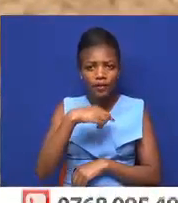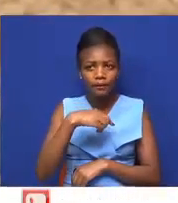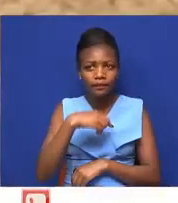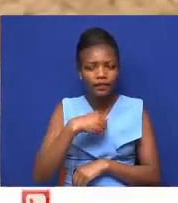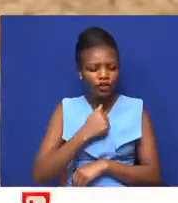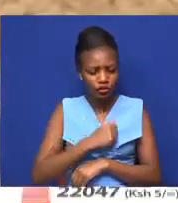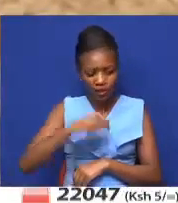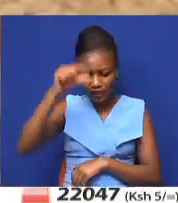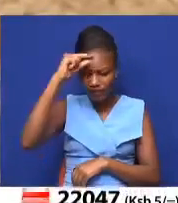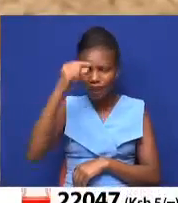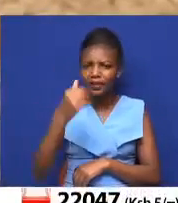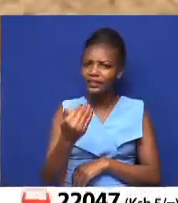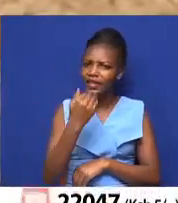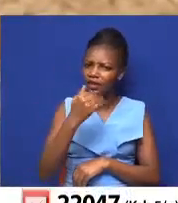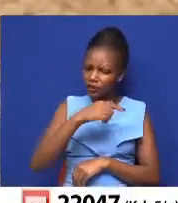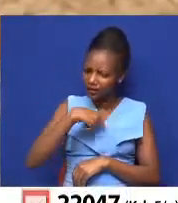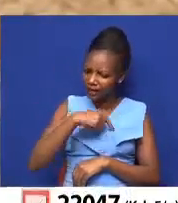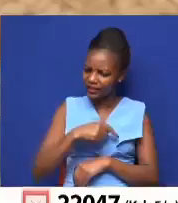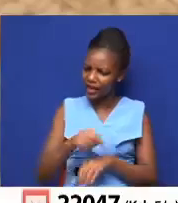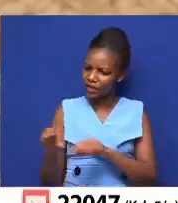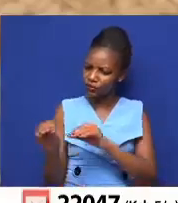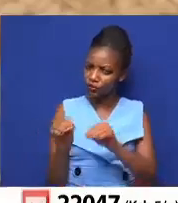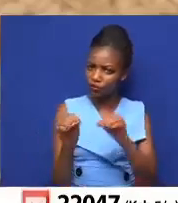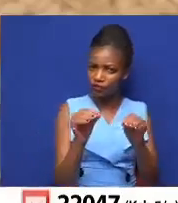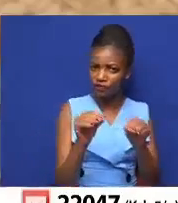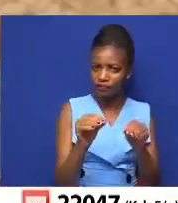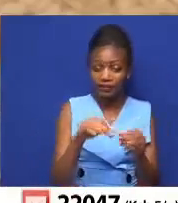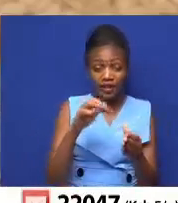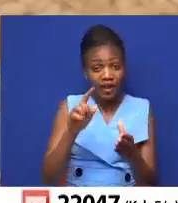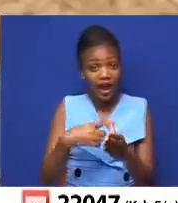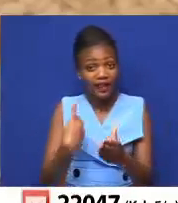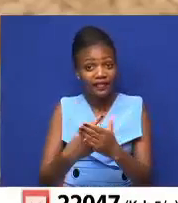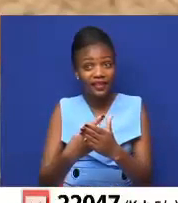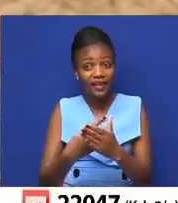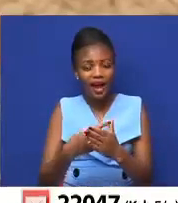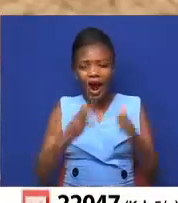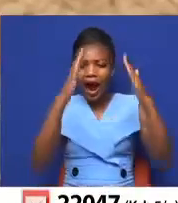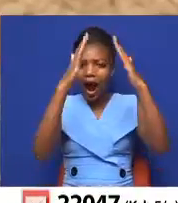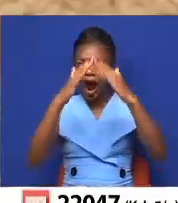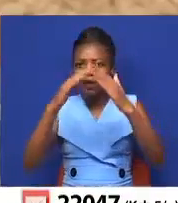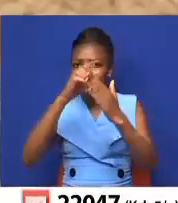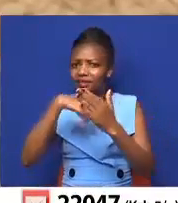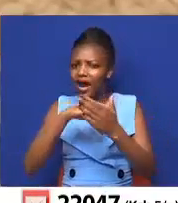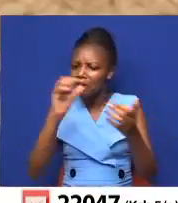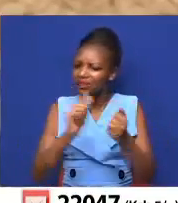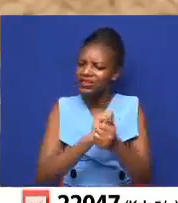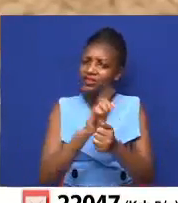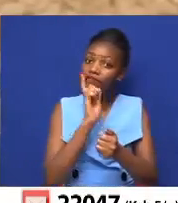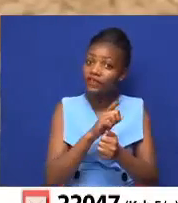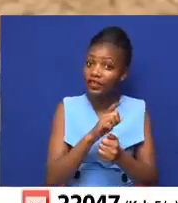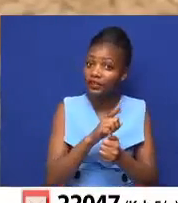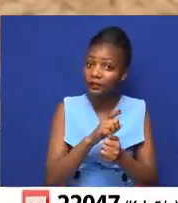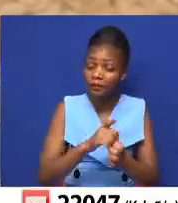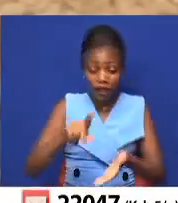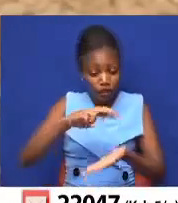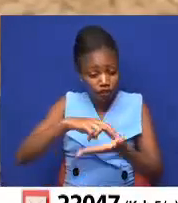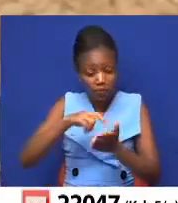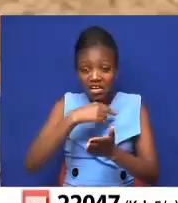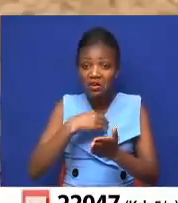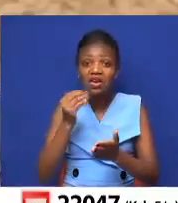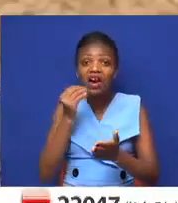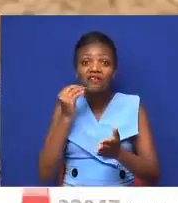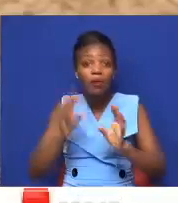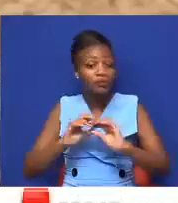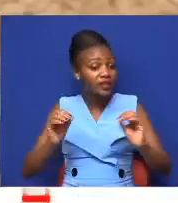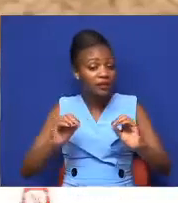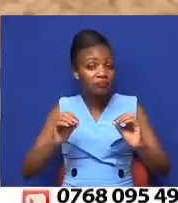tuhame juu. Wale ambao kwamba manyumba yao yameshabomoka, sasa hii tumeenda tunakaa na shida. Na wale wengi bado tuko hapa ndani ya mji.